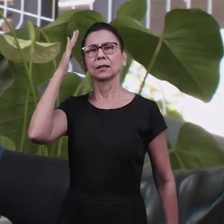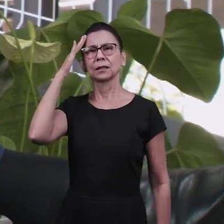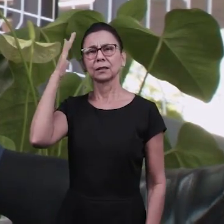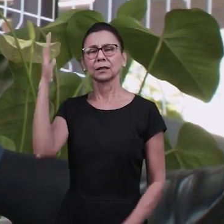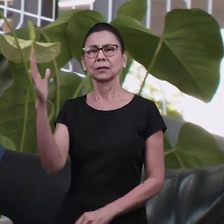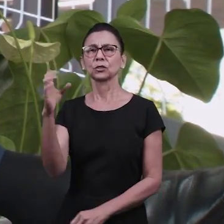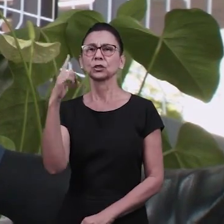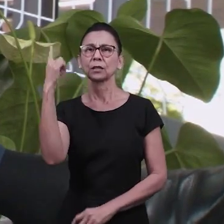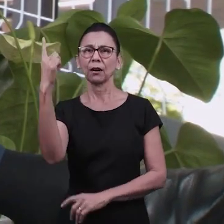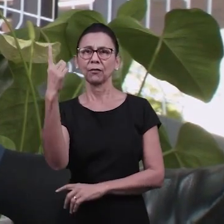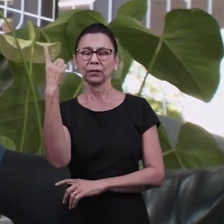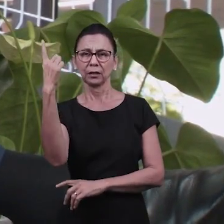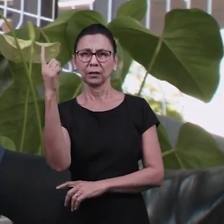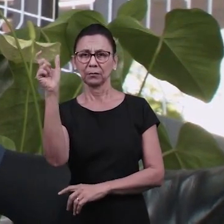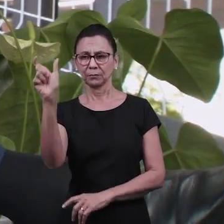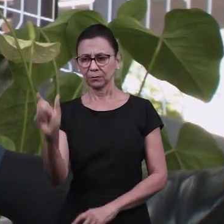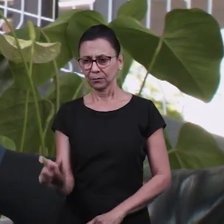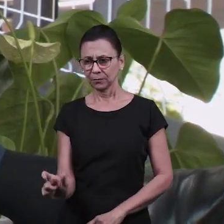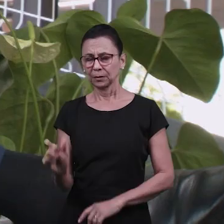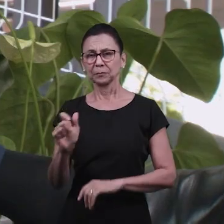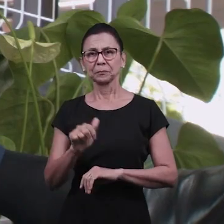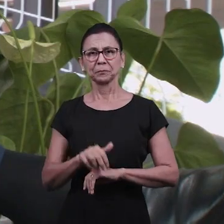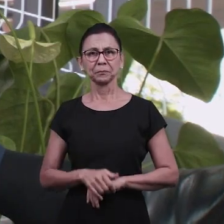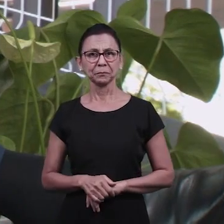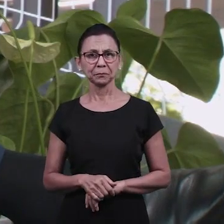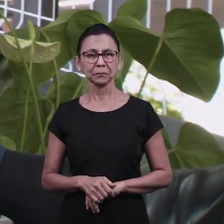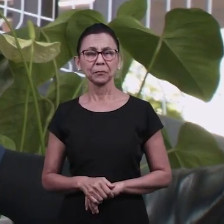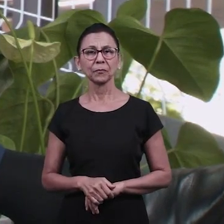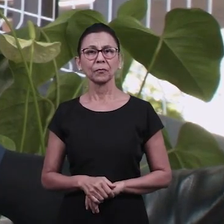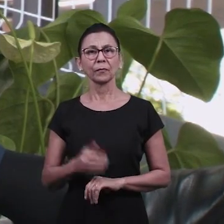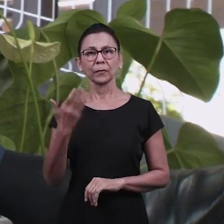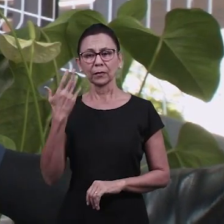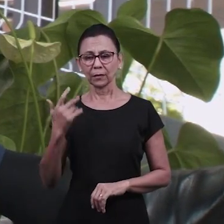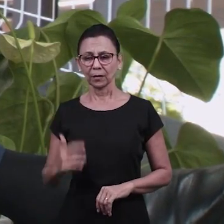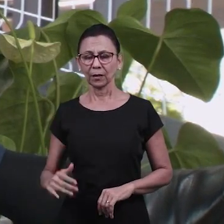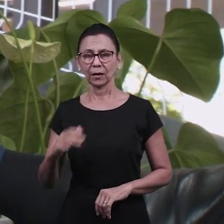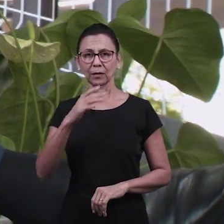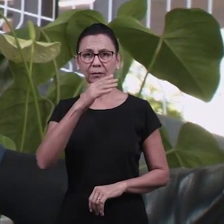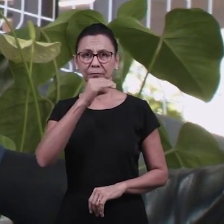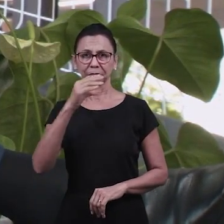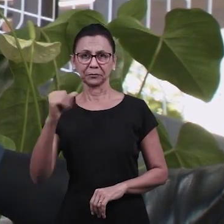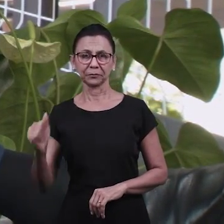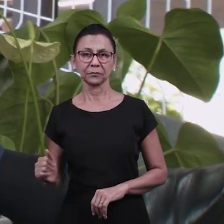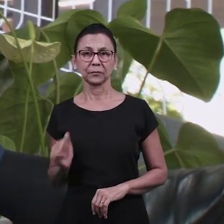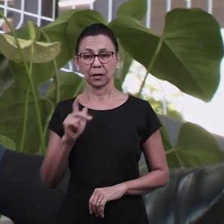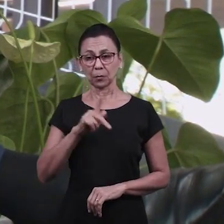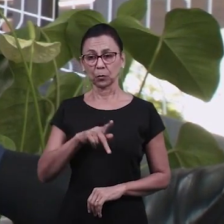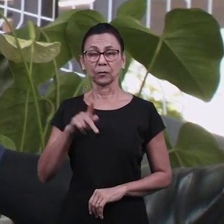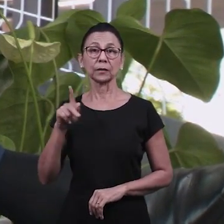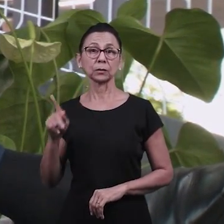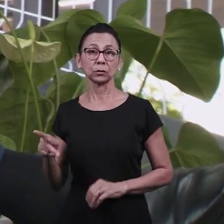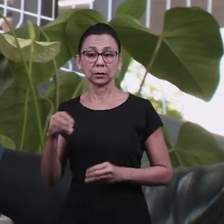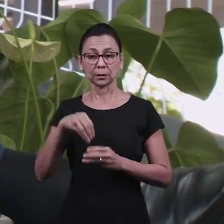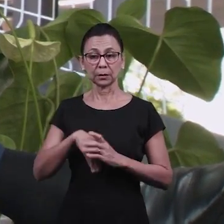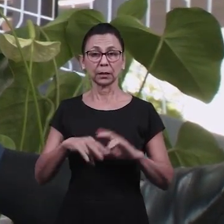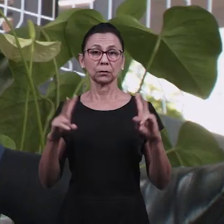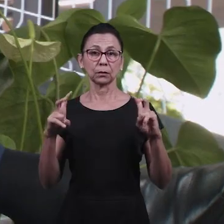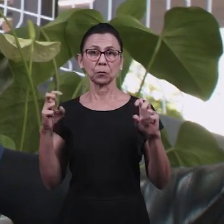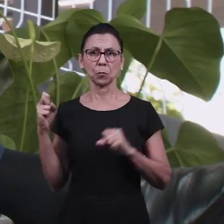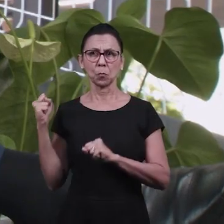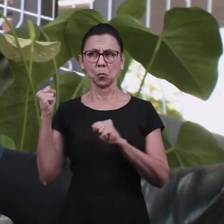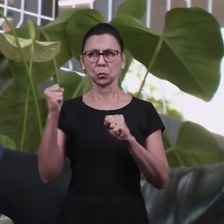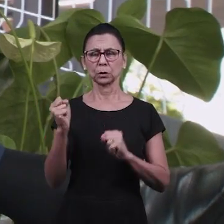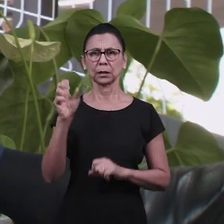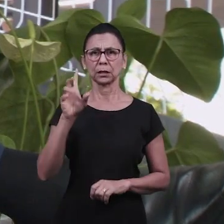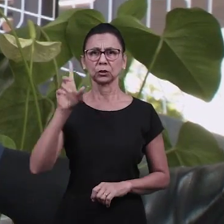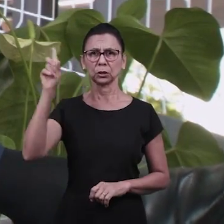l'exemple de David. Et dans l'étude pour les enfants intermédiaires et adolescents, la professeure Maria Paula Adala, dans la thématique le pouvoir